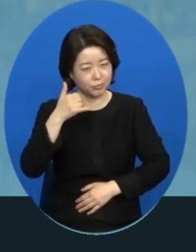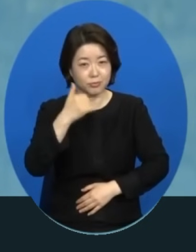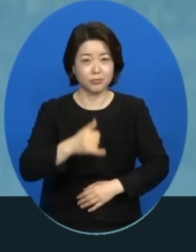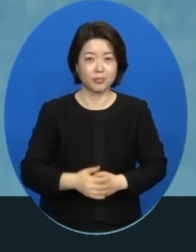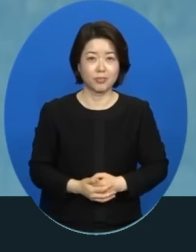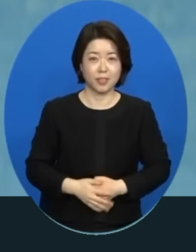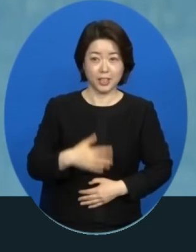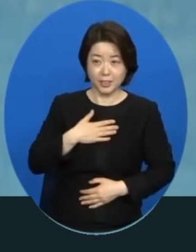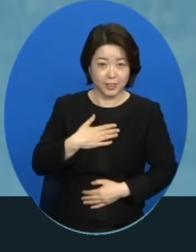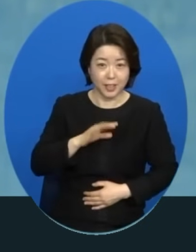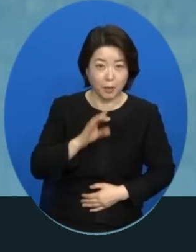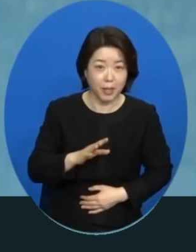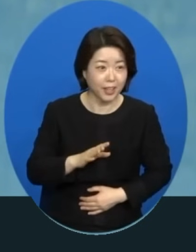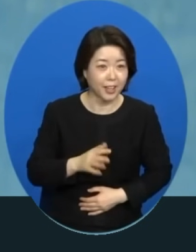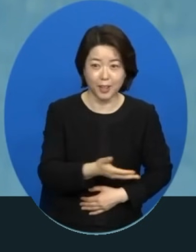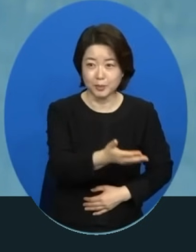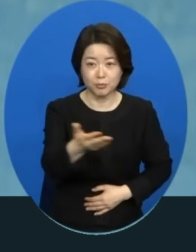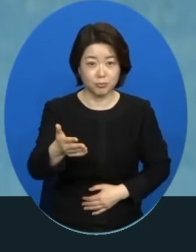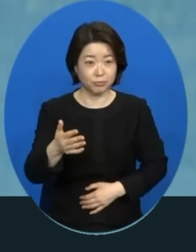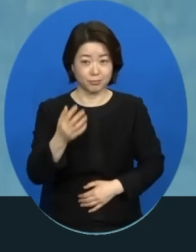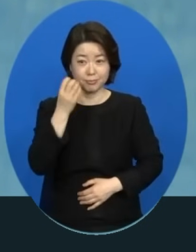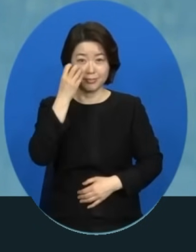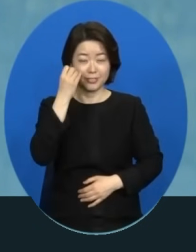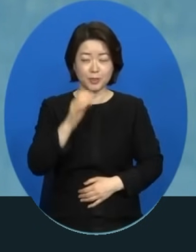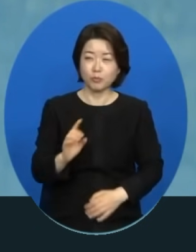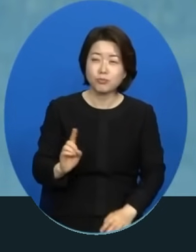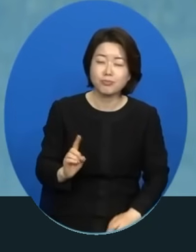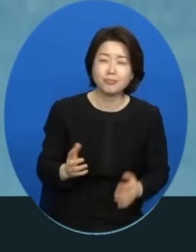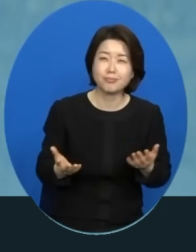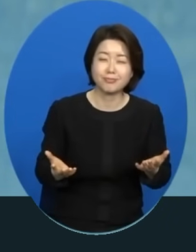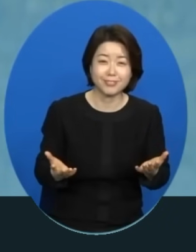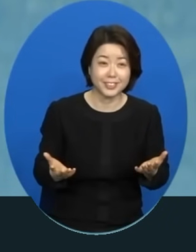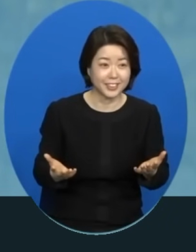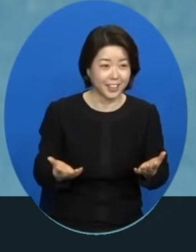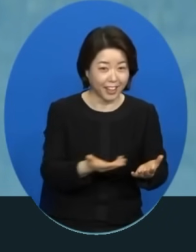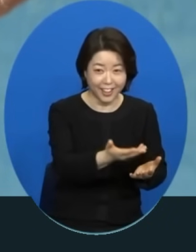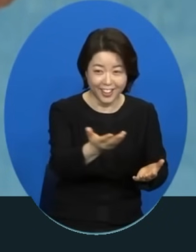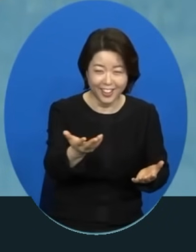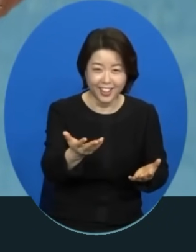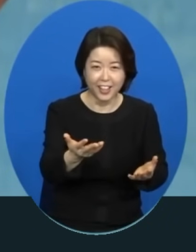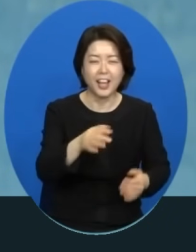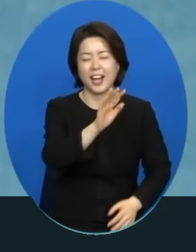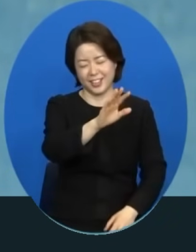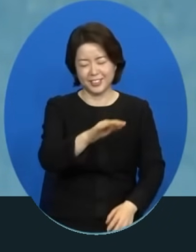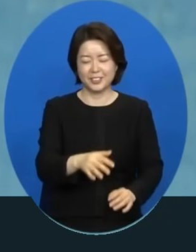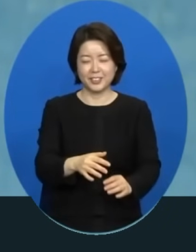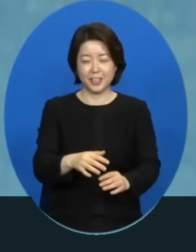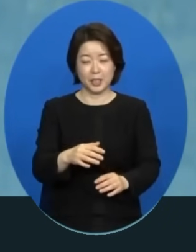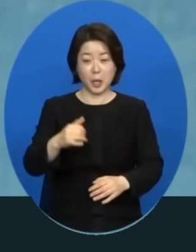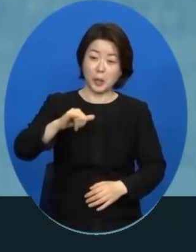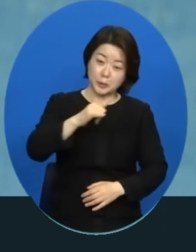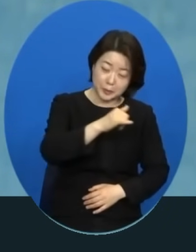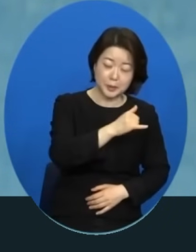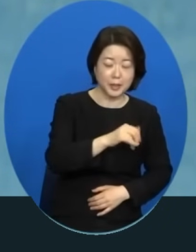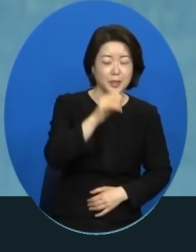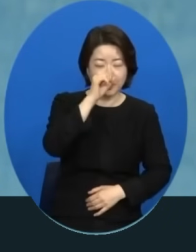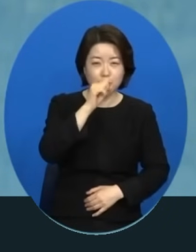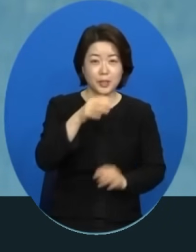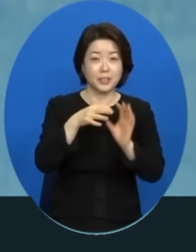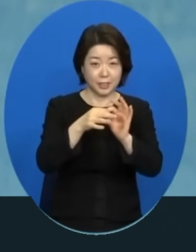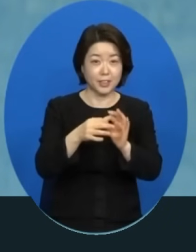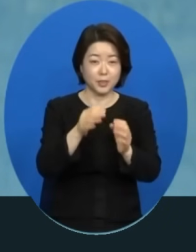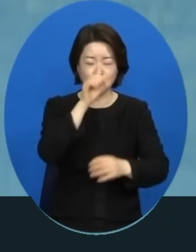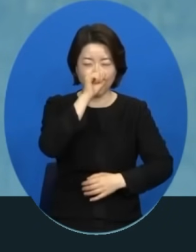저만 그래서 표정이 약간 뭐지? 뭐 그런 관계가 되는 거죠. 좋으니까요. 데이트할 때 뭐 그런 거